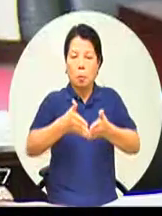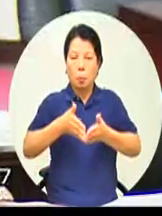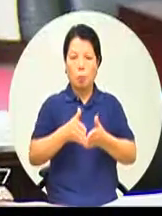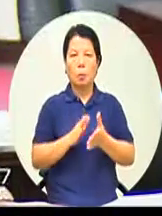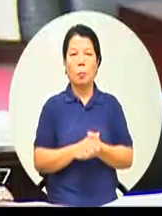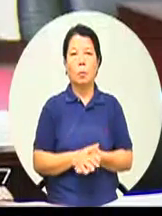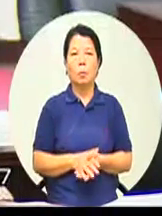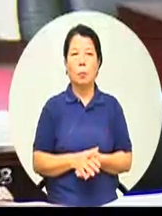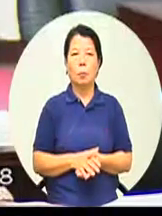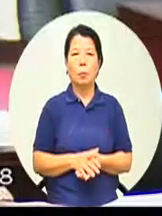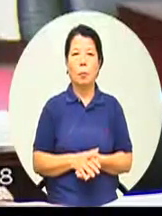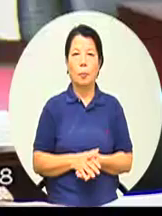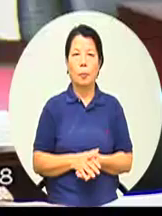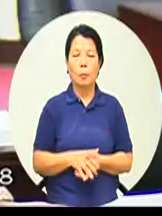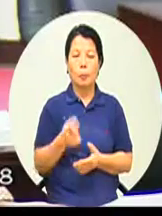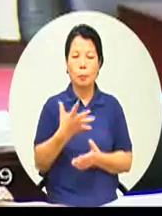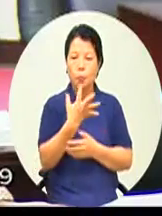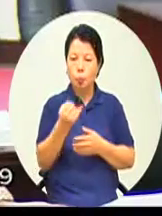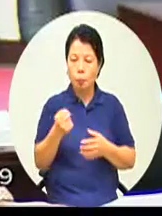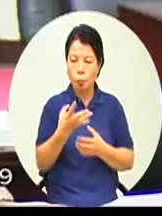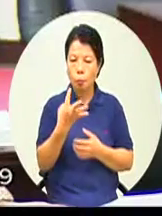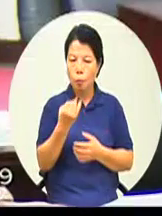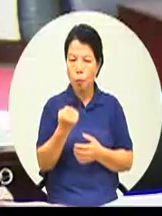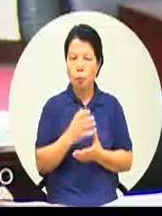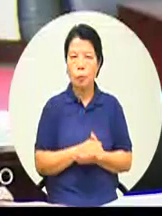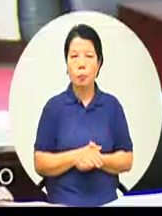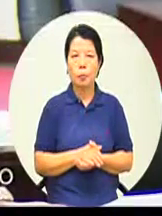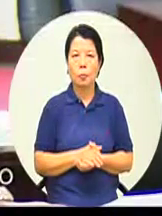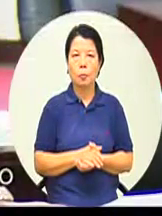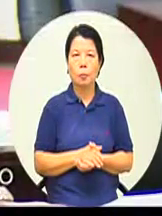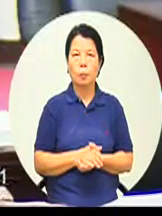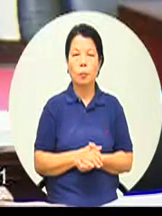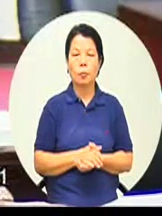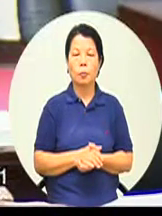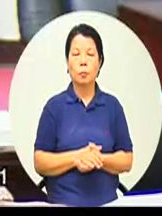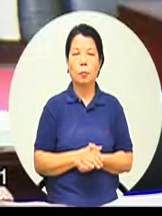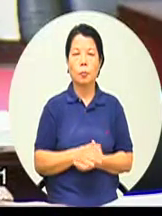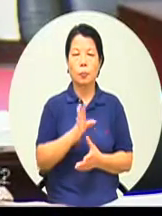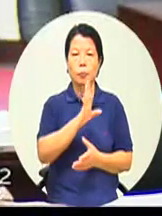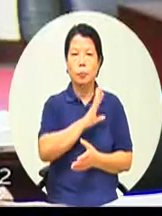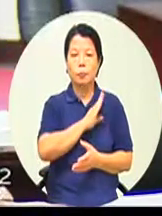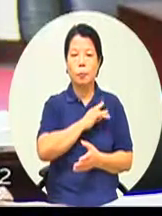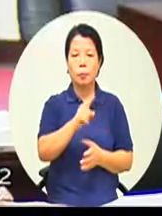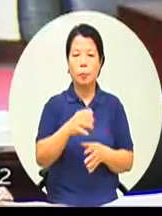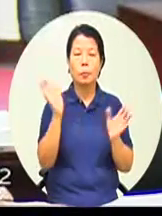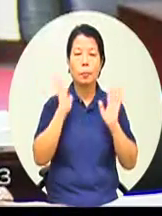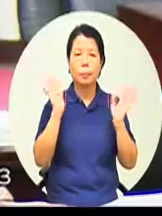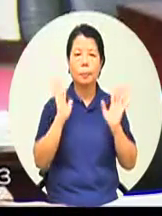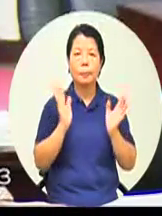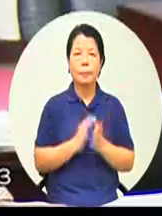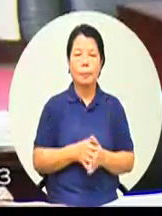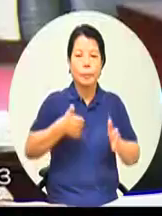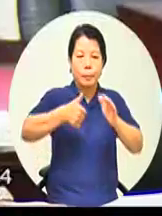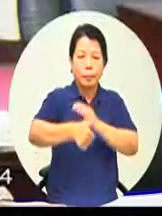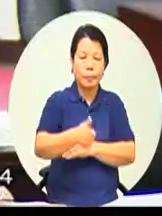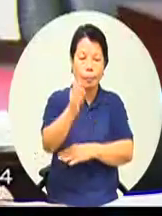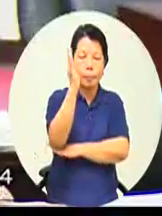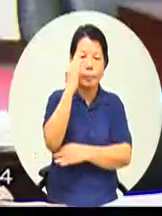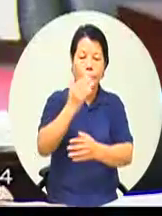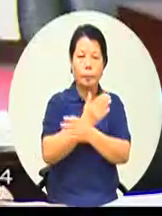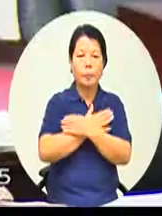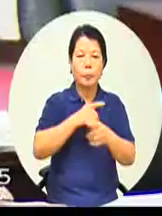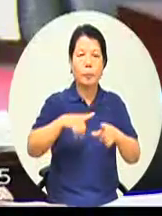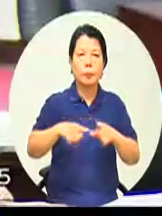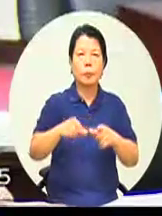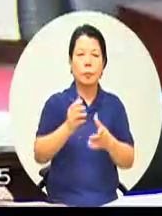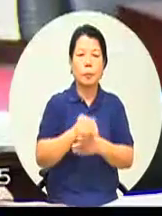的这个数据大概是多少？那当然我们小孩子如果说要进到公幼，除